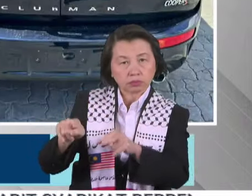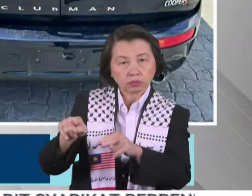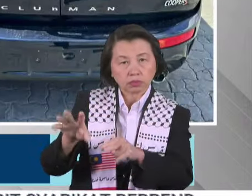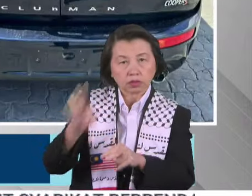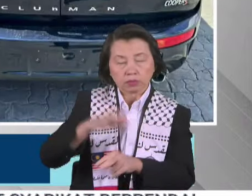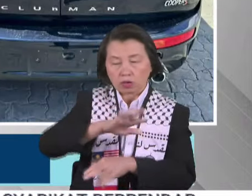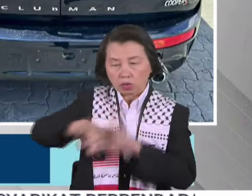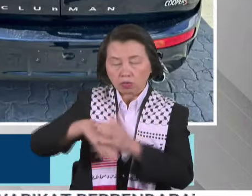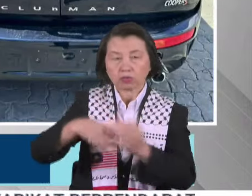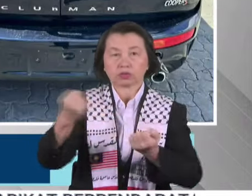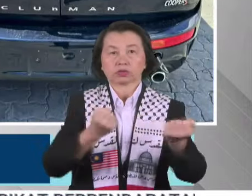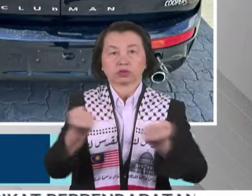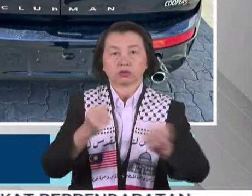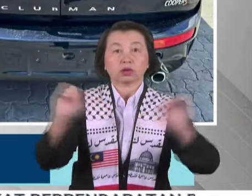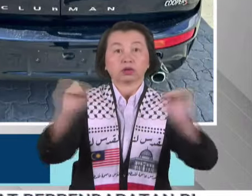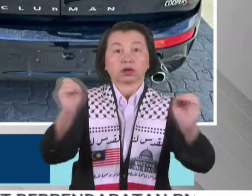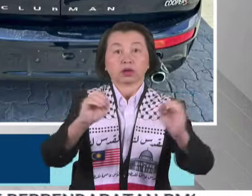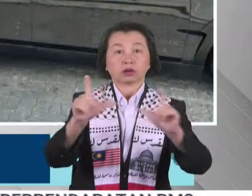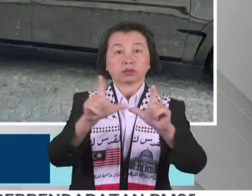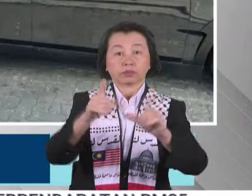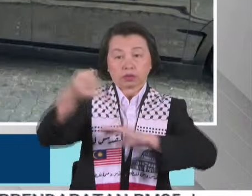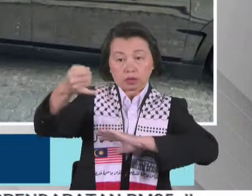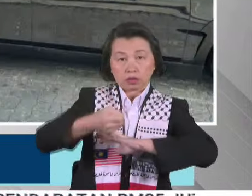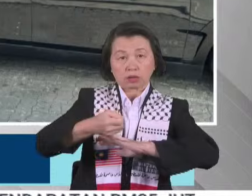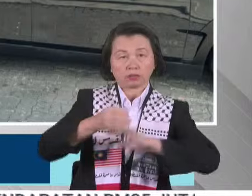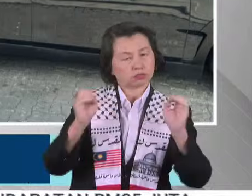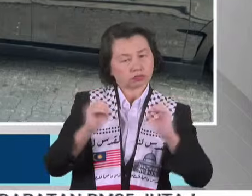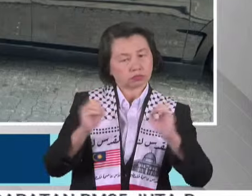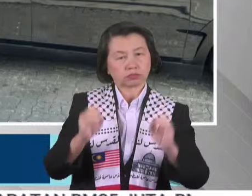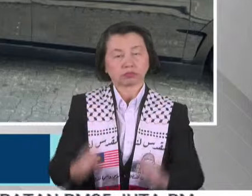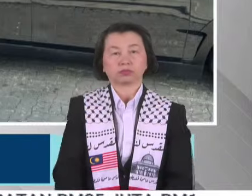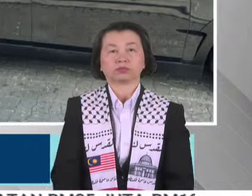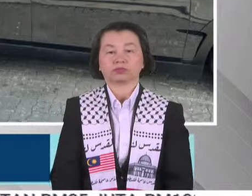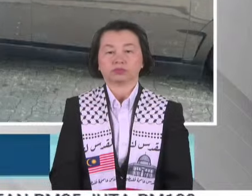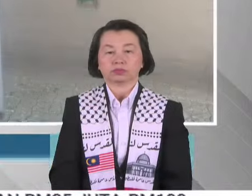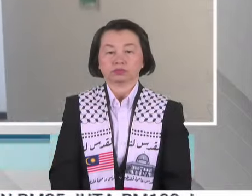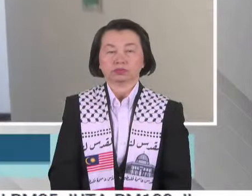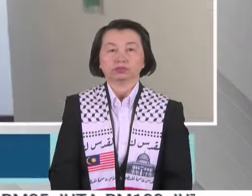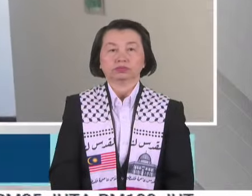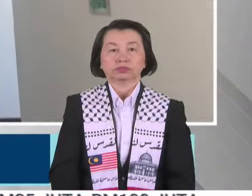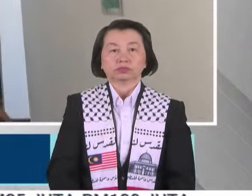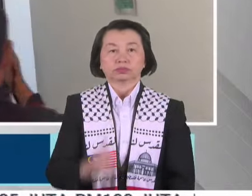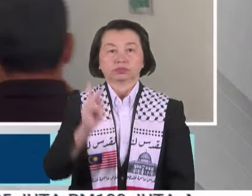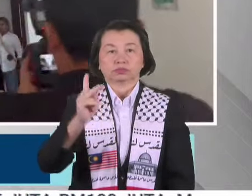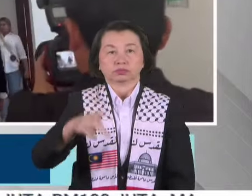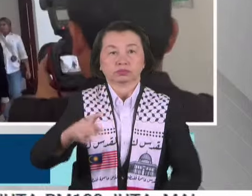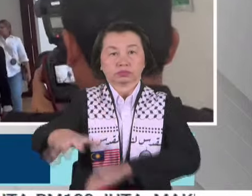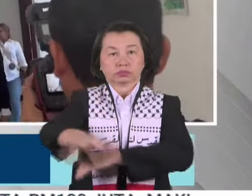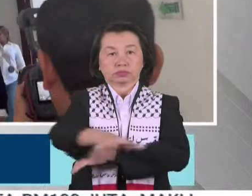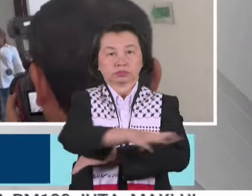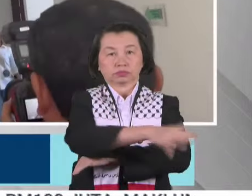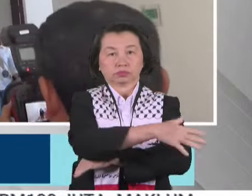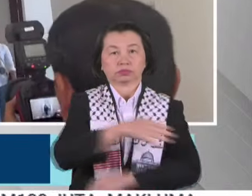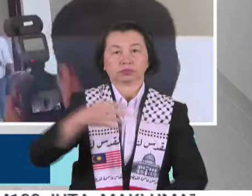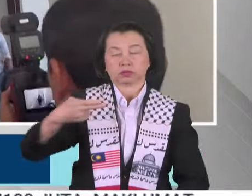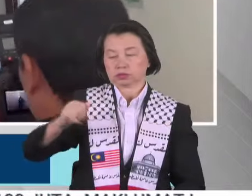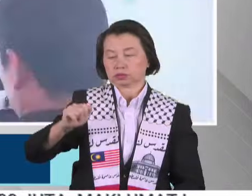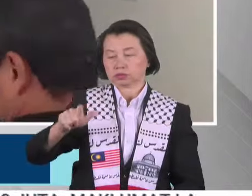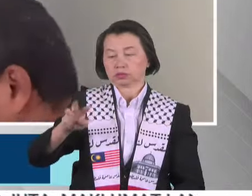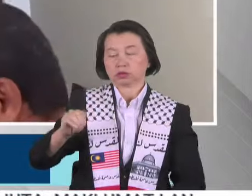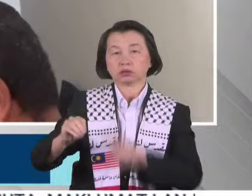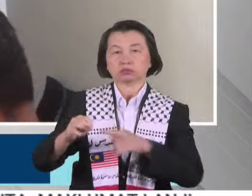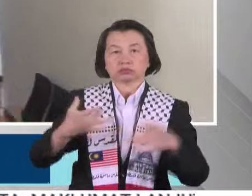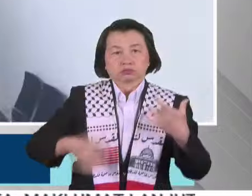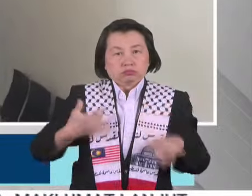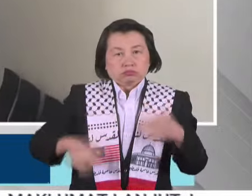kesemua kenderaan itu tidak mempunyai permit import dikeluarkan MITI. Ketua Pengarah Laut Kapten Muhammad Halim Ahmad